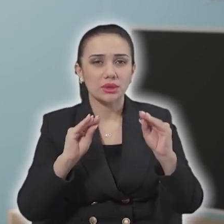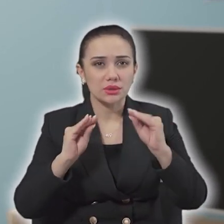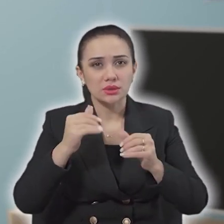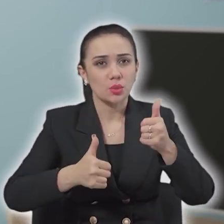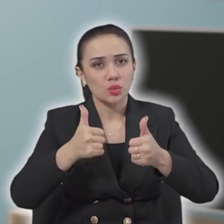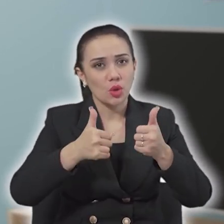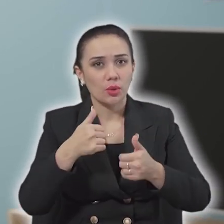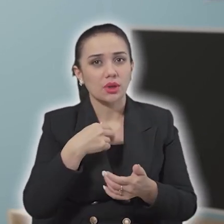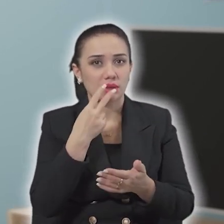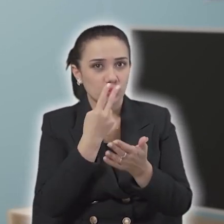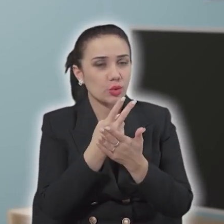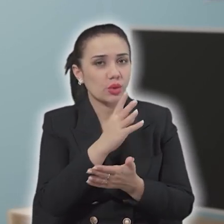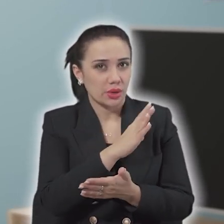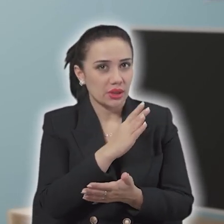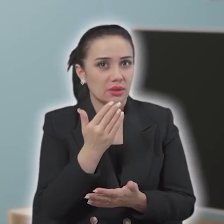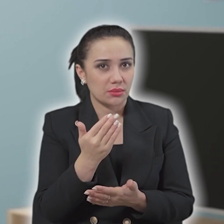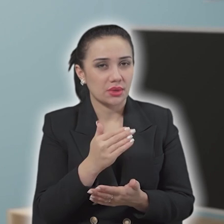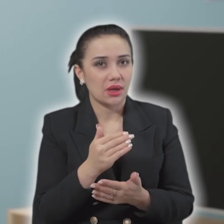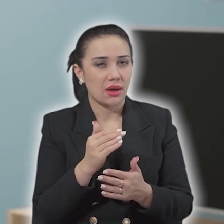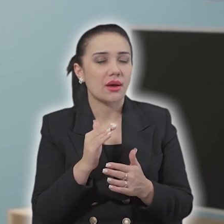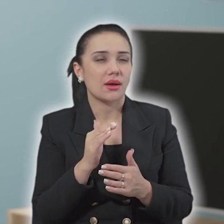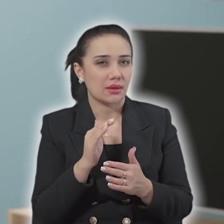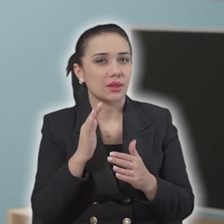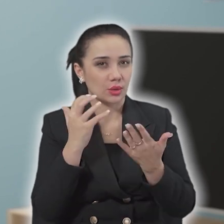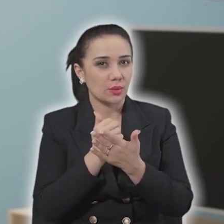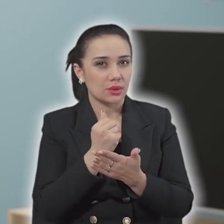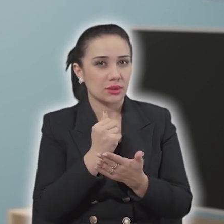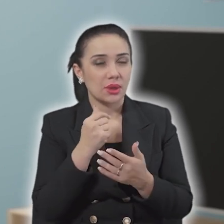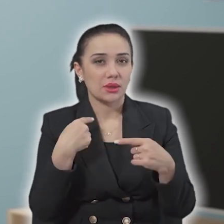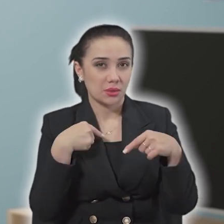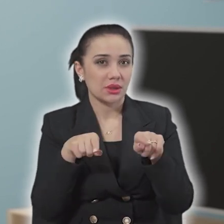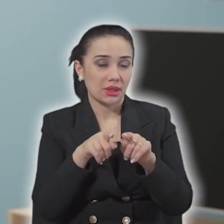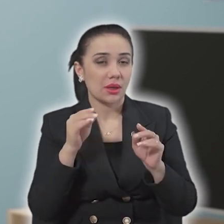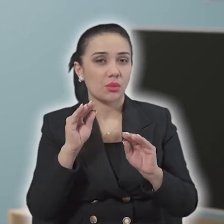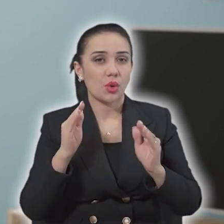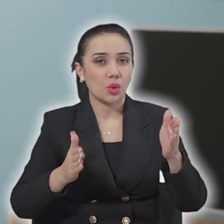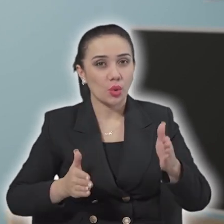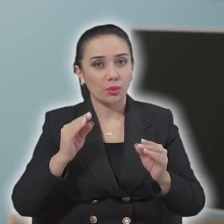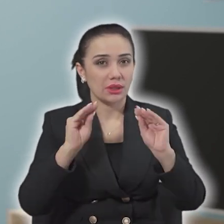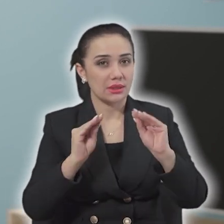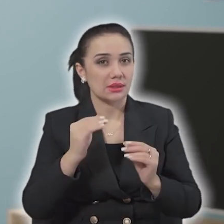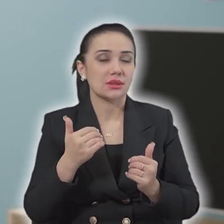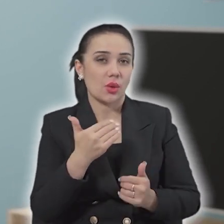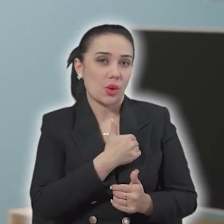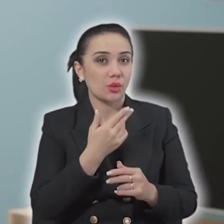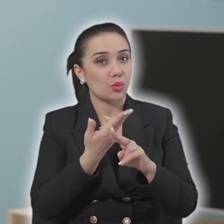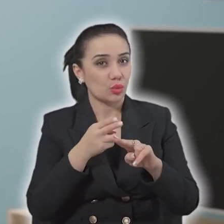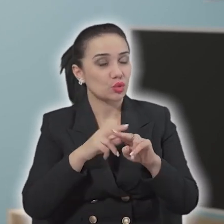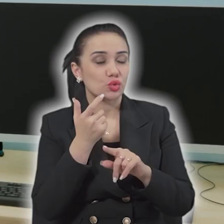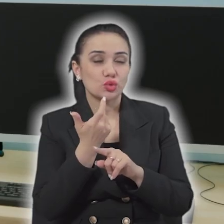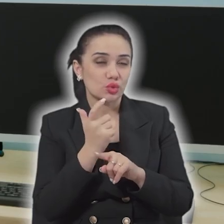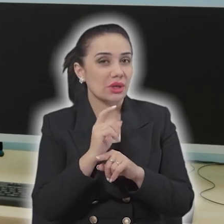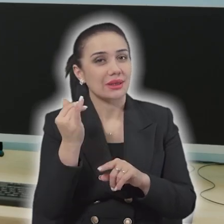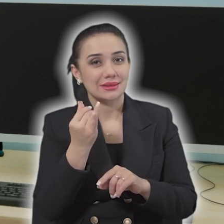yasash bo'yicha musobaqa qilishayotganini ko'rgandim. Ha, topdim. Men ham robot yasashni xohlayman. Bu juda